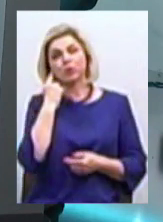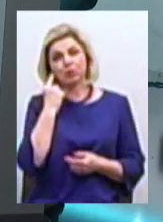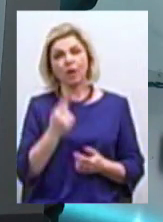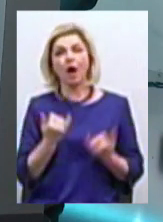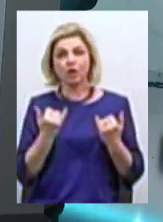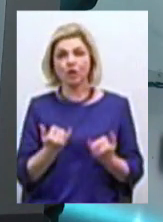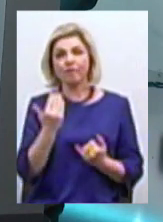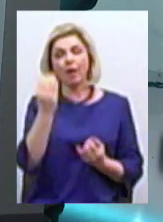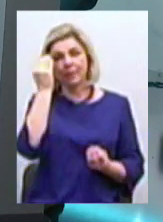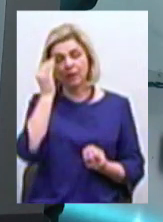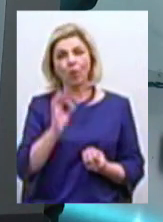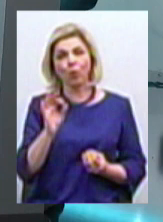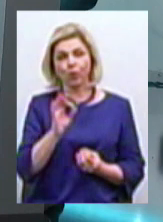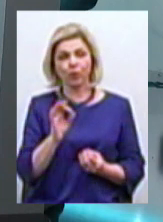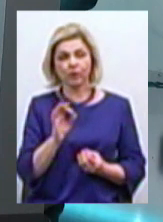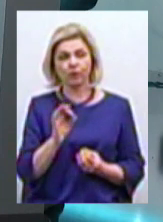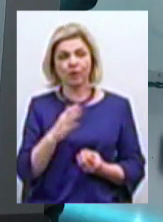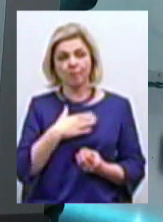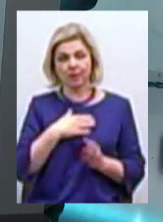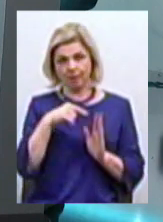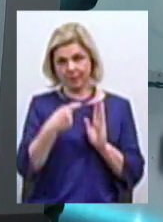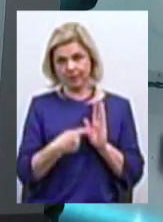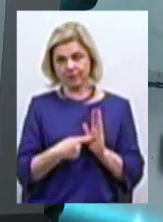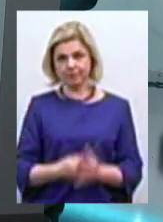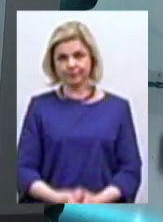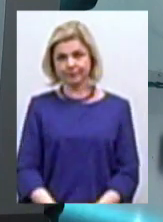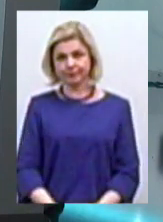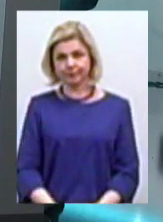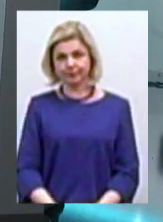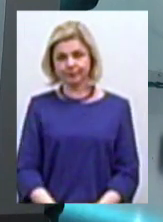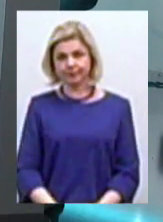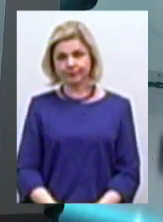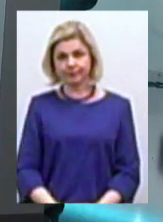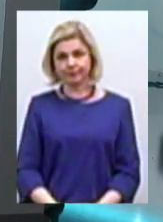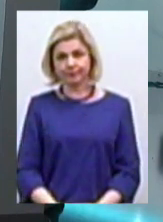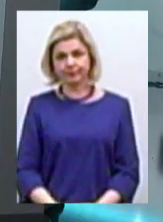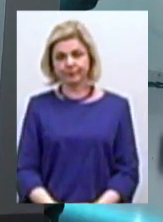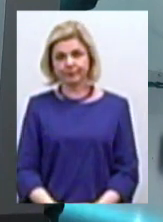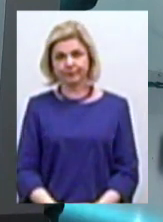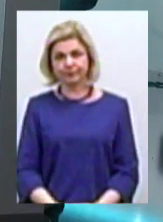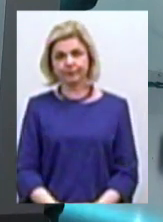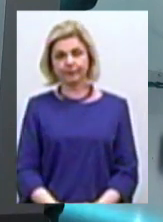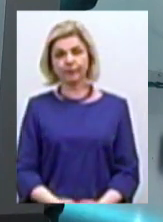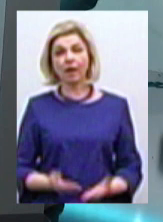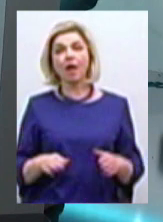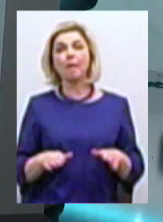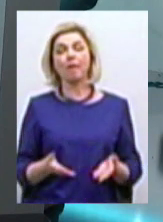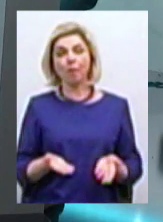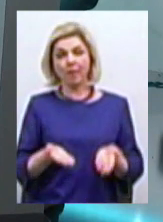Будь ласка, ваша думка щодо моєго питання. Насамперед, підняття рівня